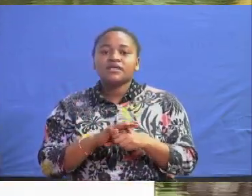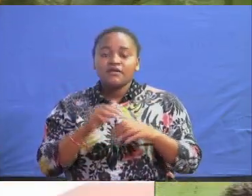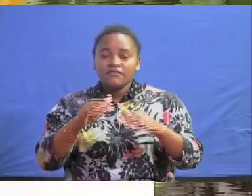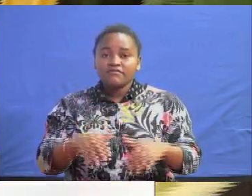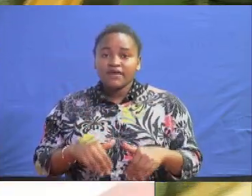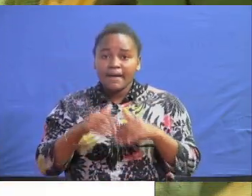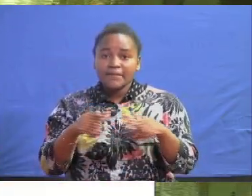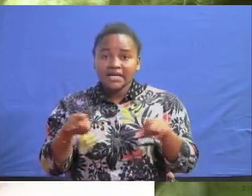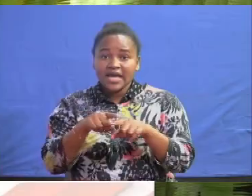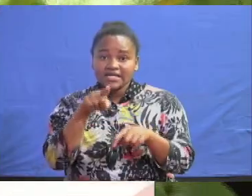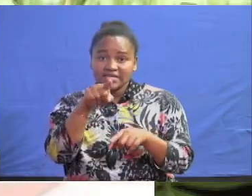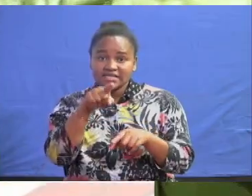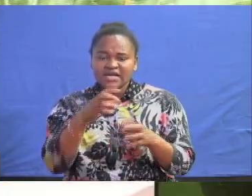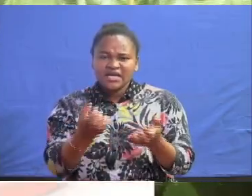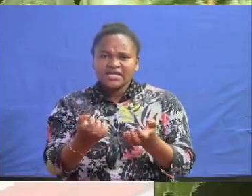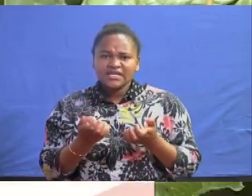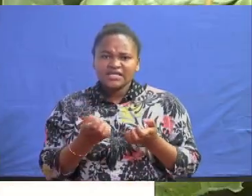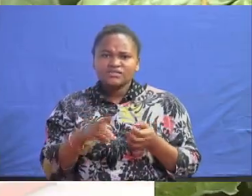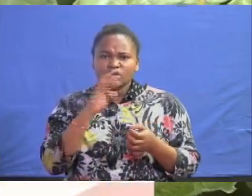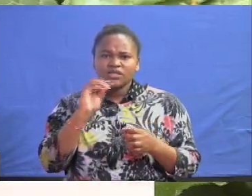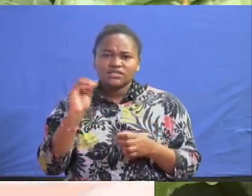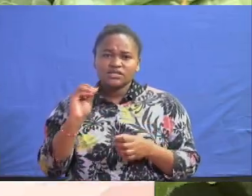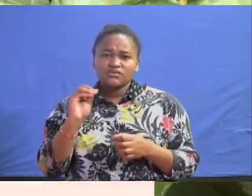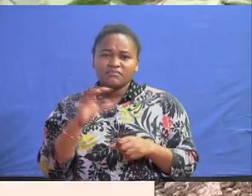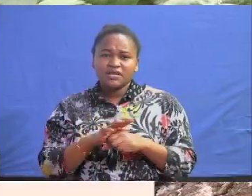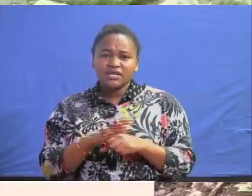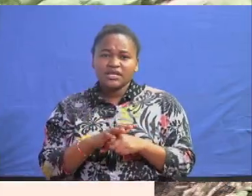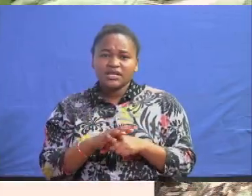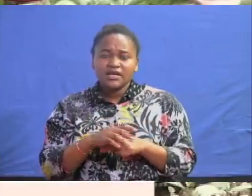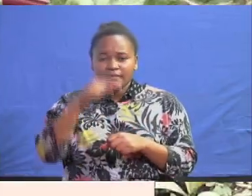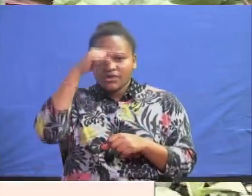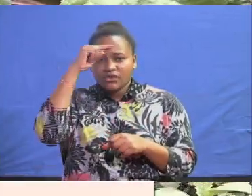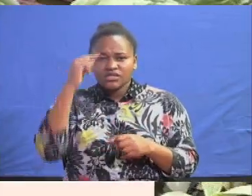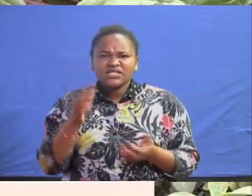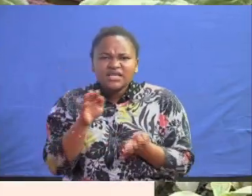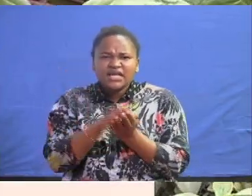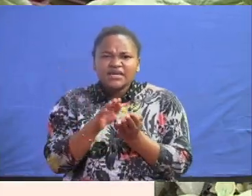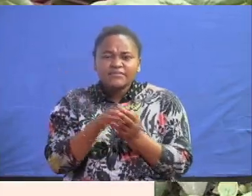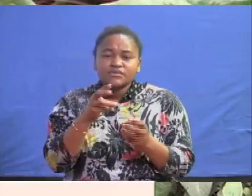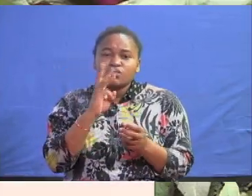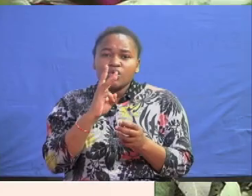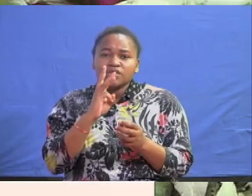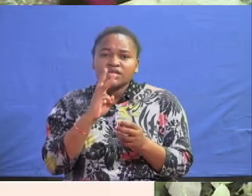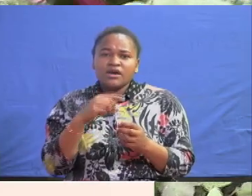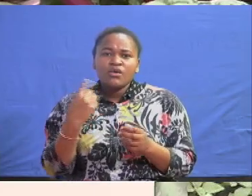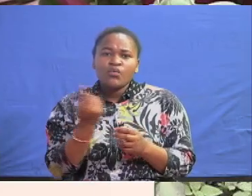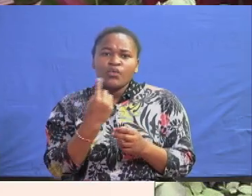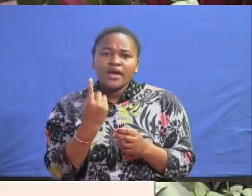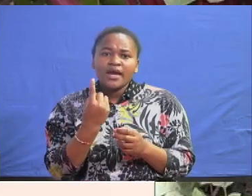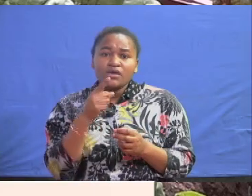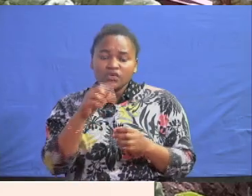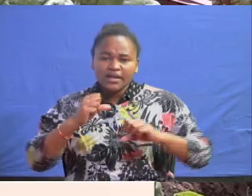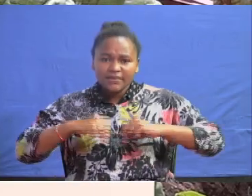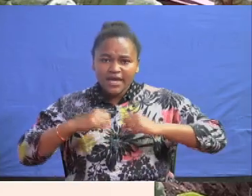kama hiki, anavyosema, hakihitaji maji mengi kwani kina uwezo wa kujihifadhia maji, hoja ambayo inauwezesha